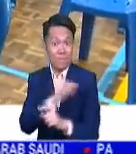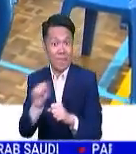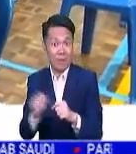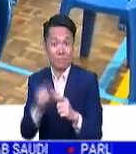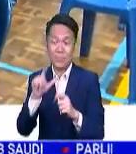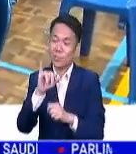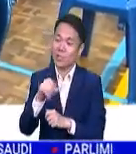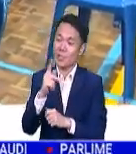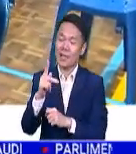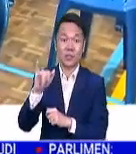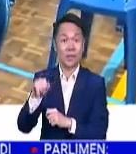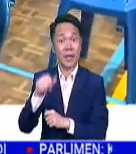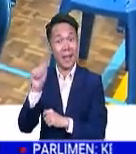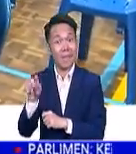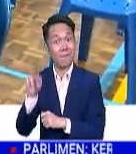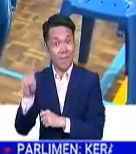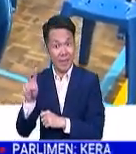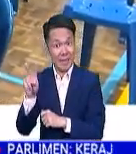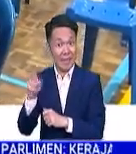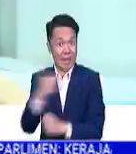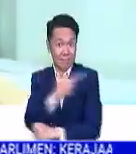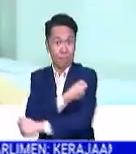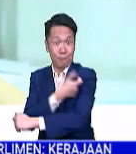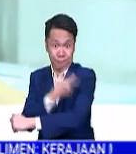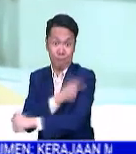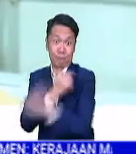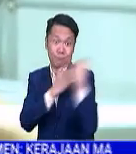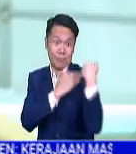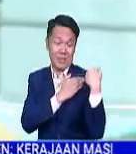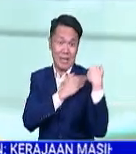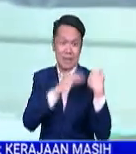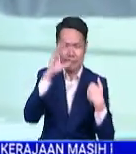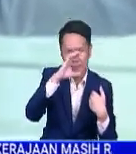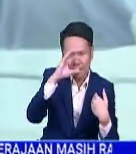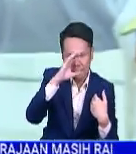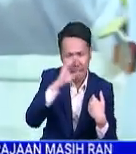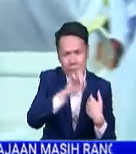COVID-19 JKJAV akan berusaha untuk menjejaki